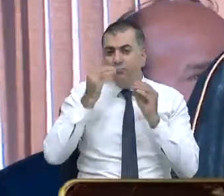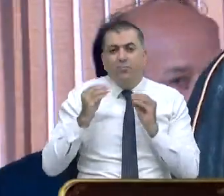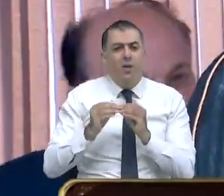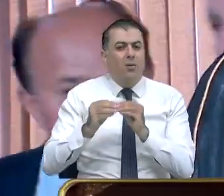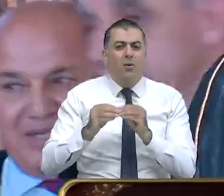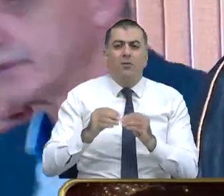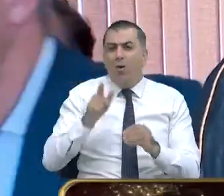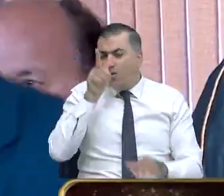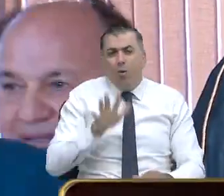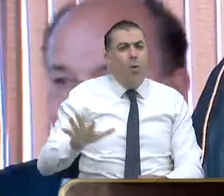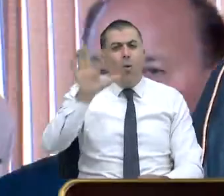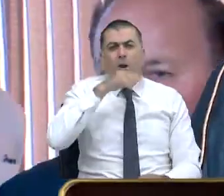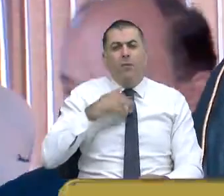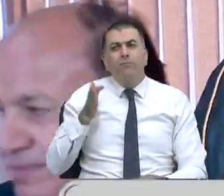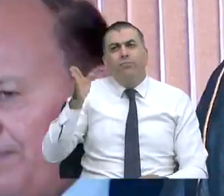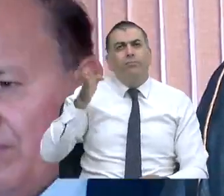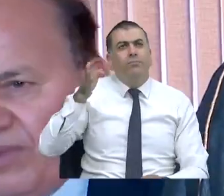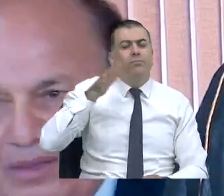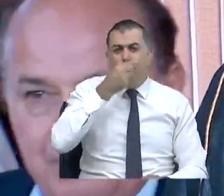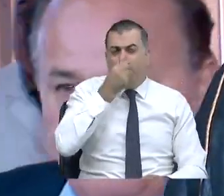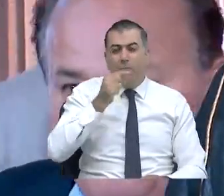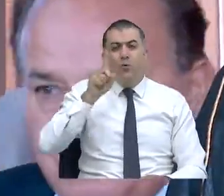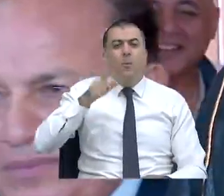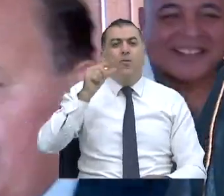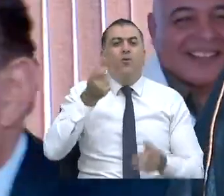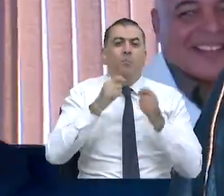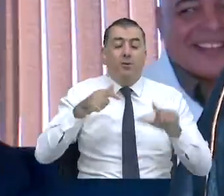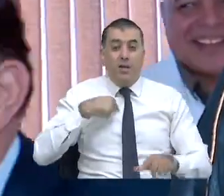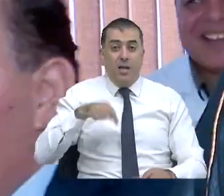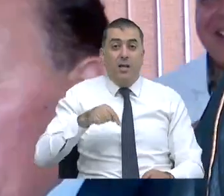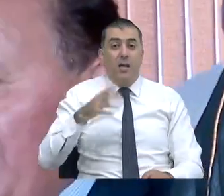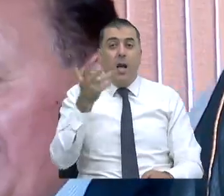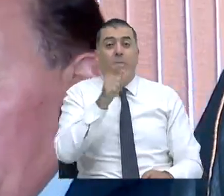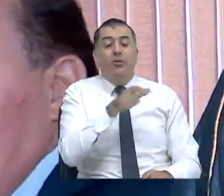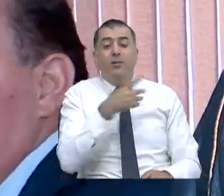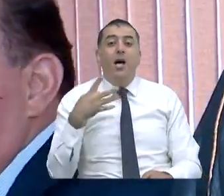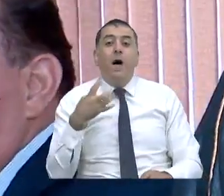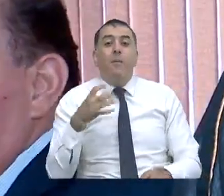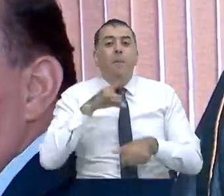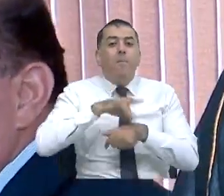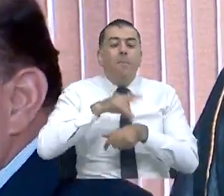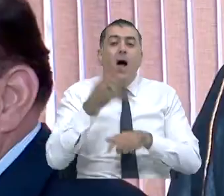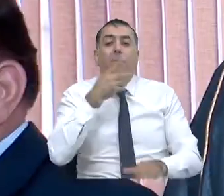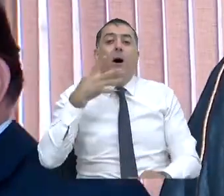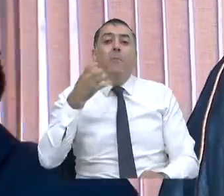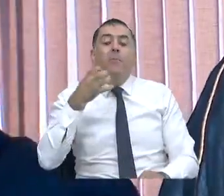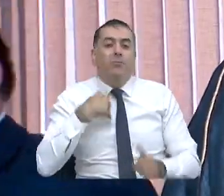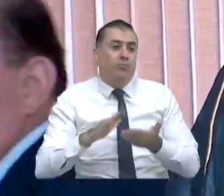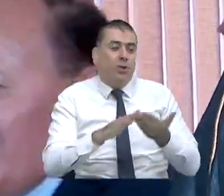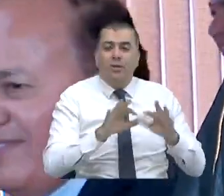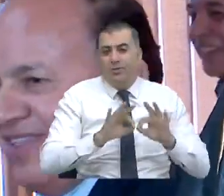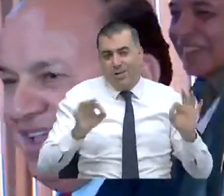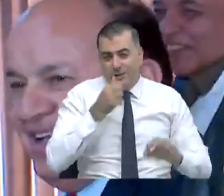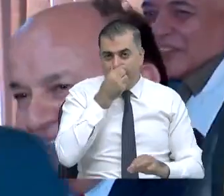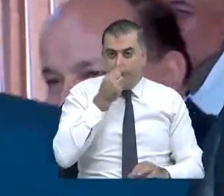انحاء المملكه كلها حتى هذه اللحظه احنا عالجنا حوالي 400 مريض حتى هذه اللحظه وان شاء الله